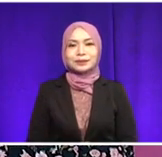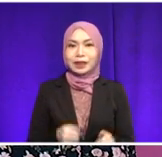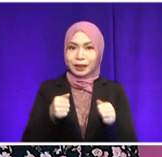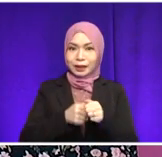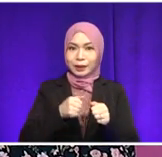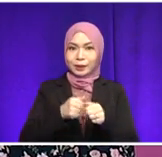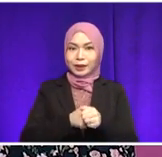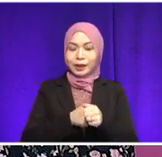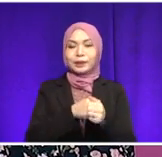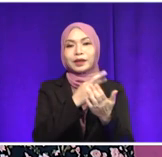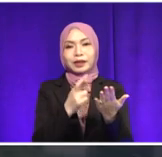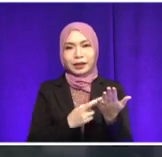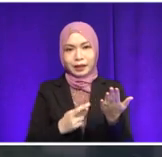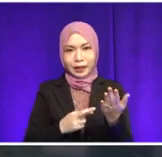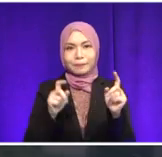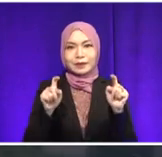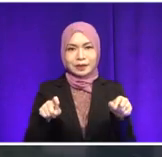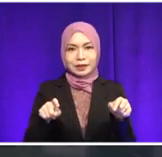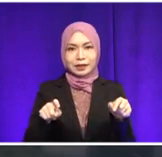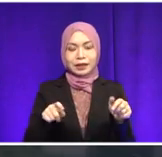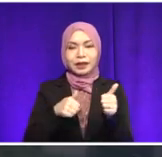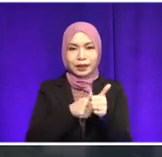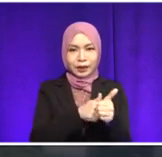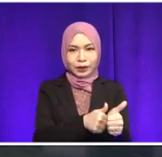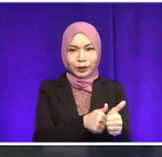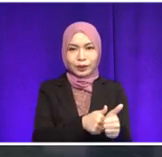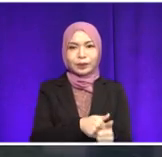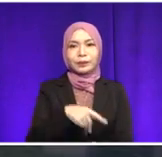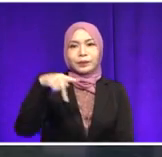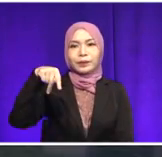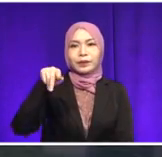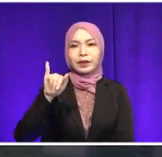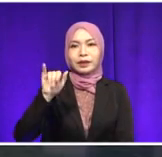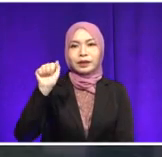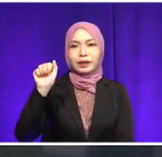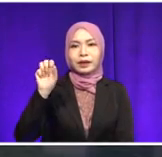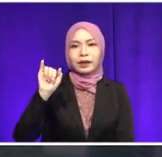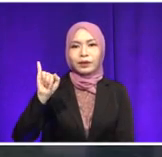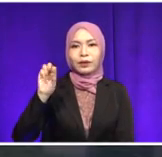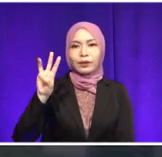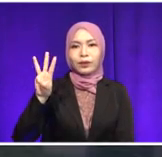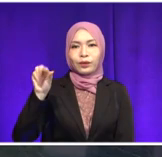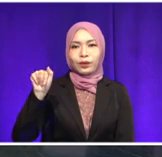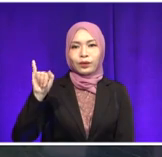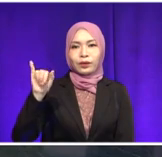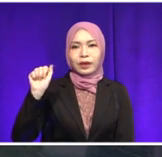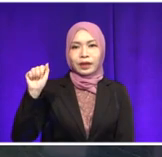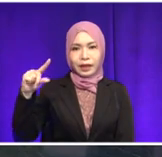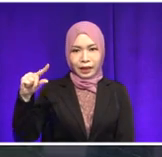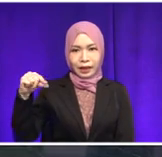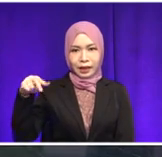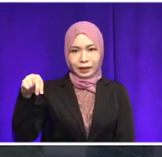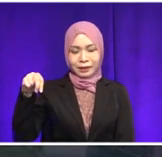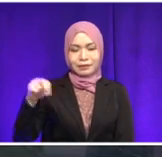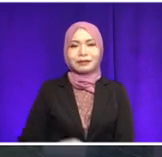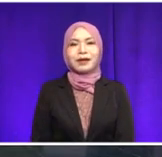mereka bentuk perlu mematuhi piawaian jadi quality kan berbeza satu produk yang